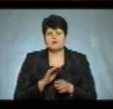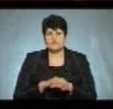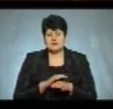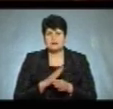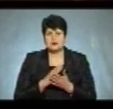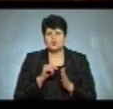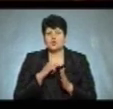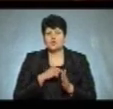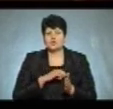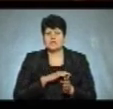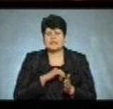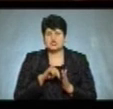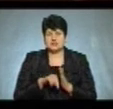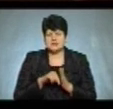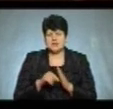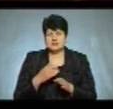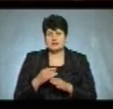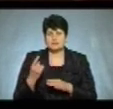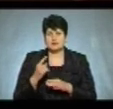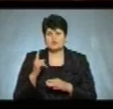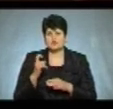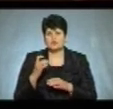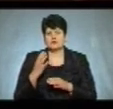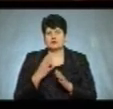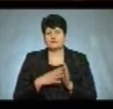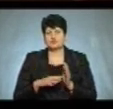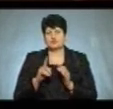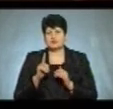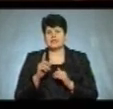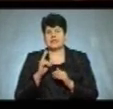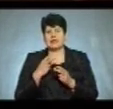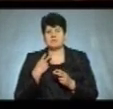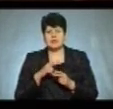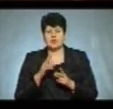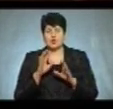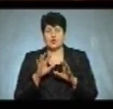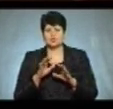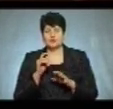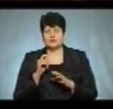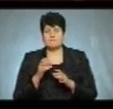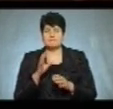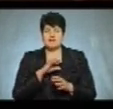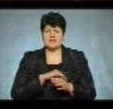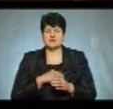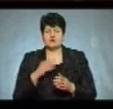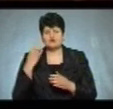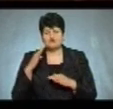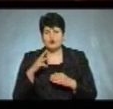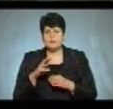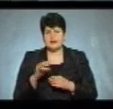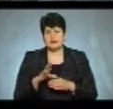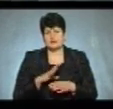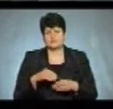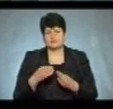юридичне значення, та за частиною 1 статті 191 Кримінального кодексу України про власнення чужого майна, яке було ввірене